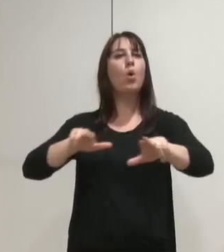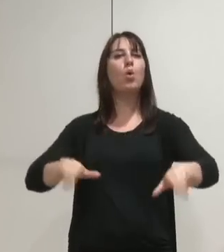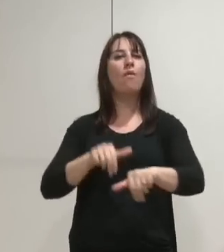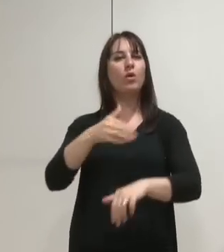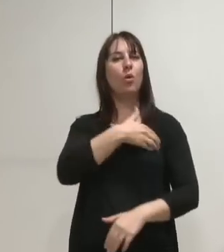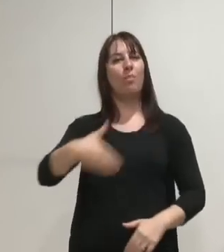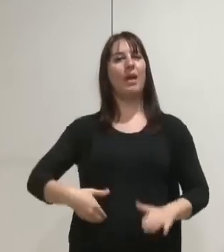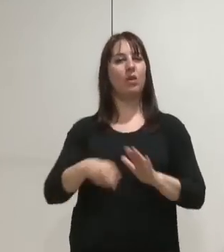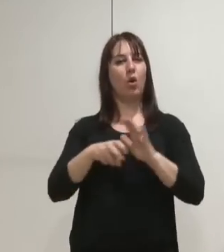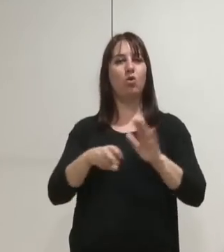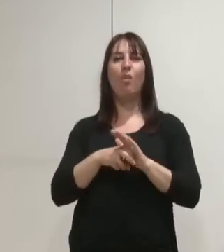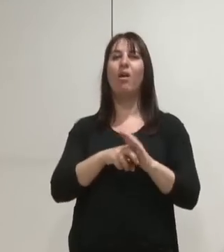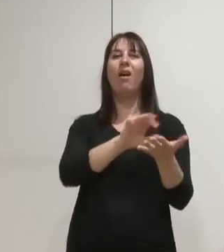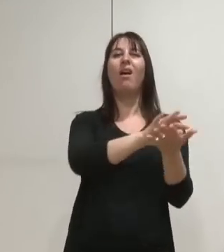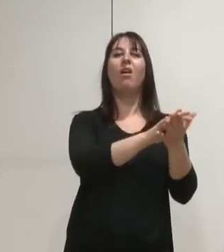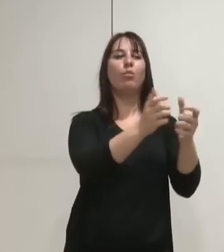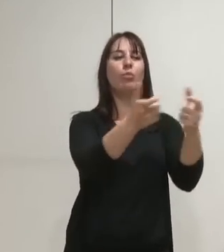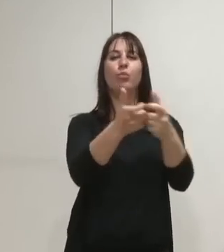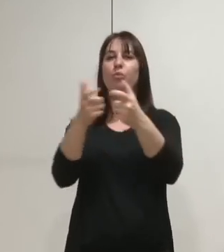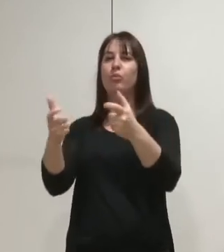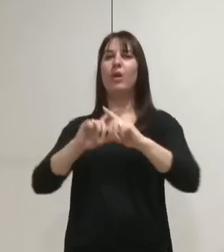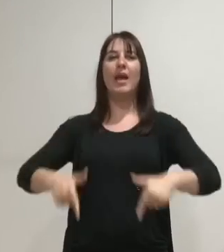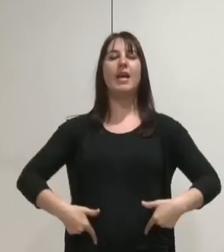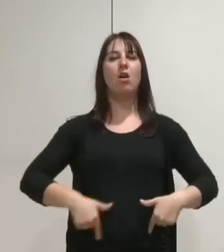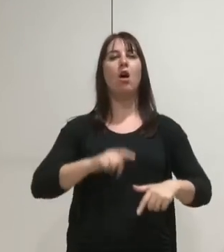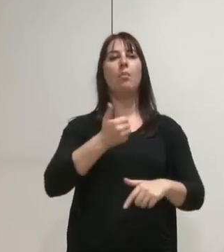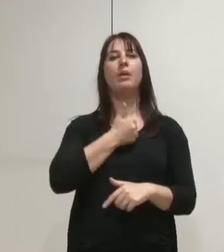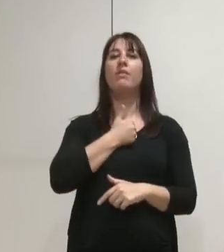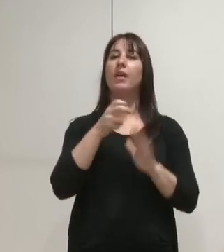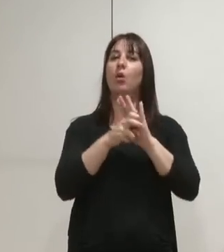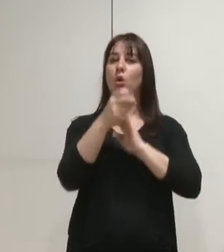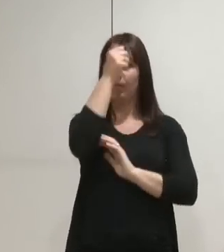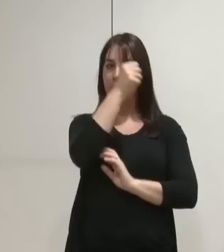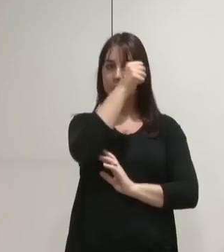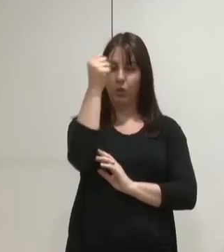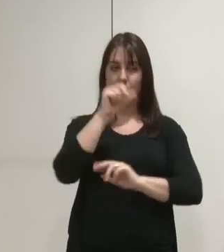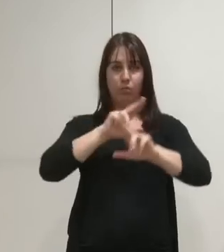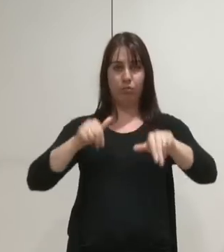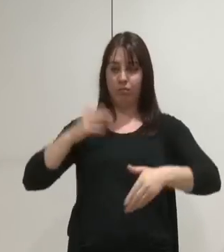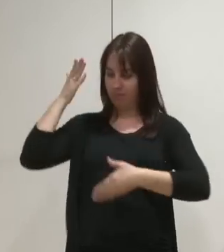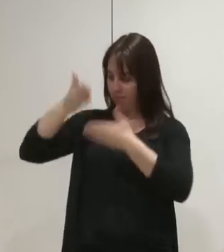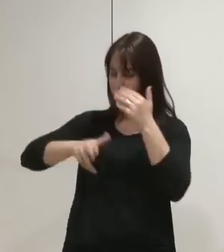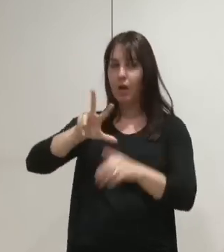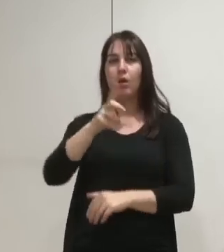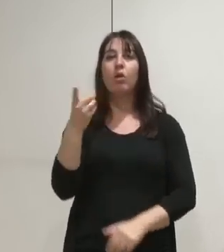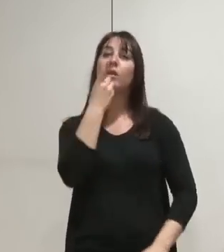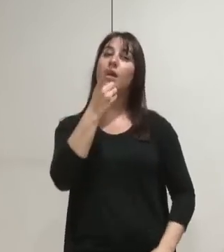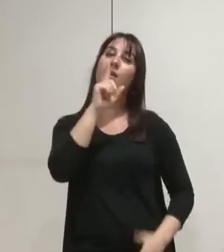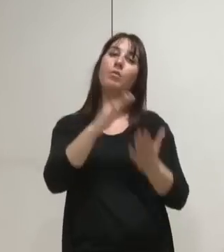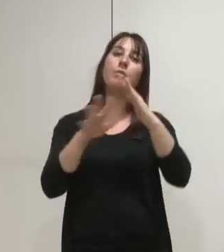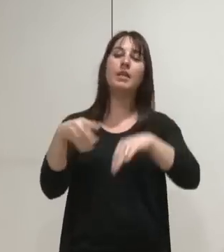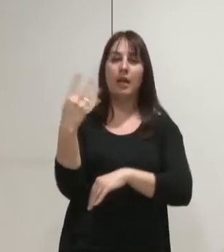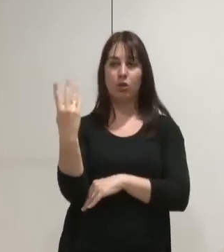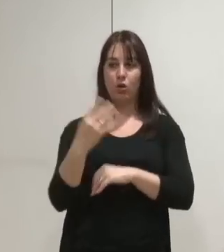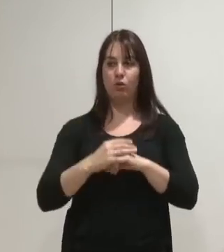Ville de Grenoble avec chacun des organismes de gestion des écoles privées catholiques grenobloises sont arrivées à expiration le 31 décembre 2014